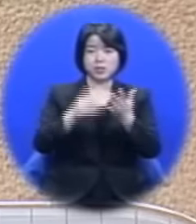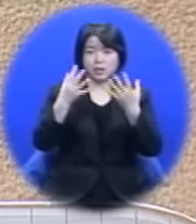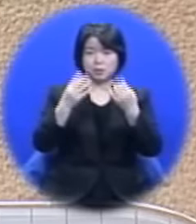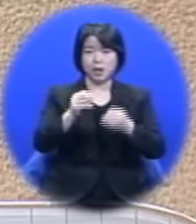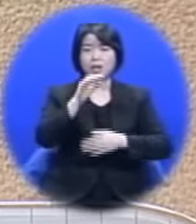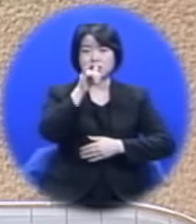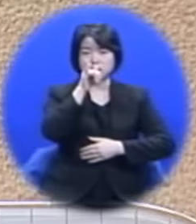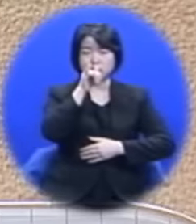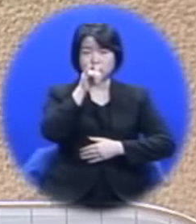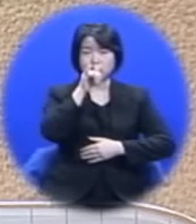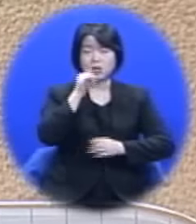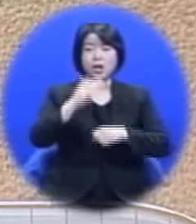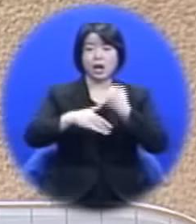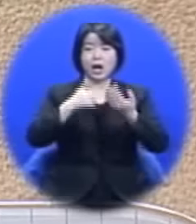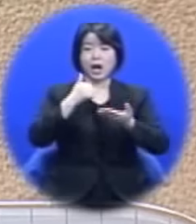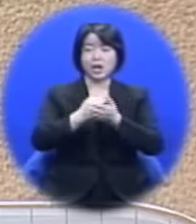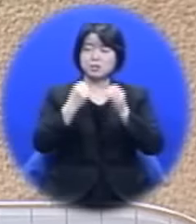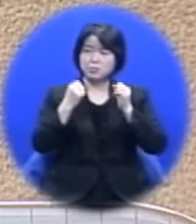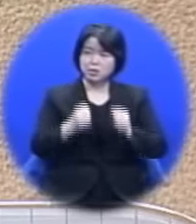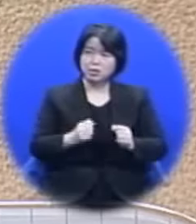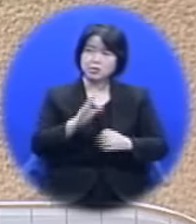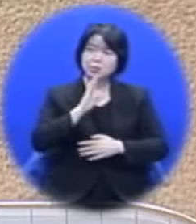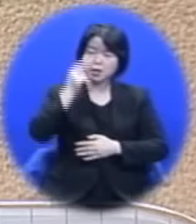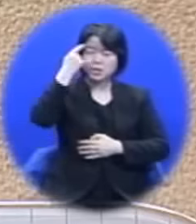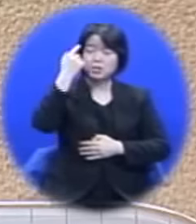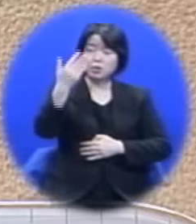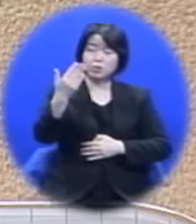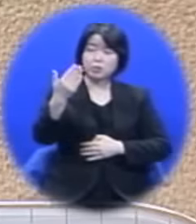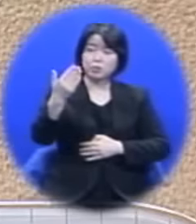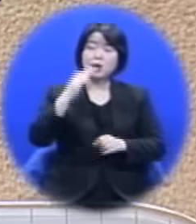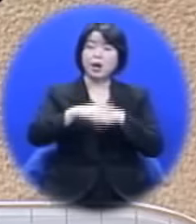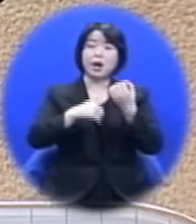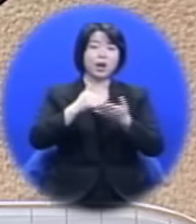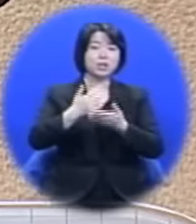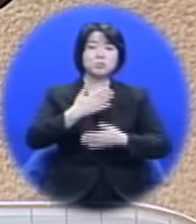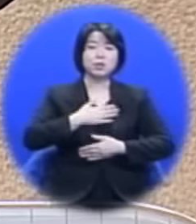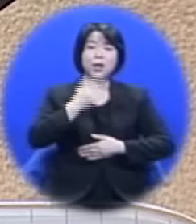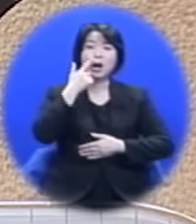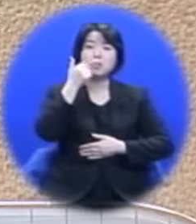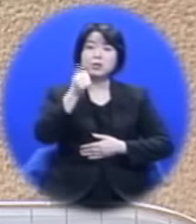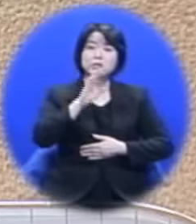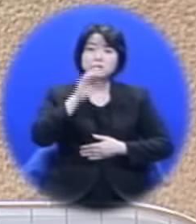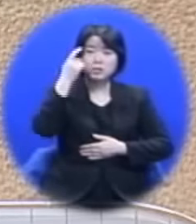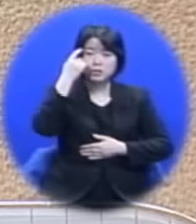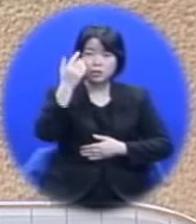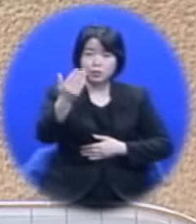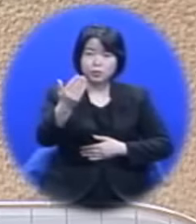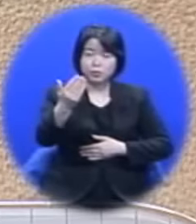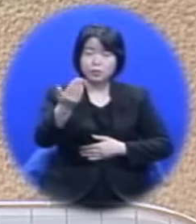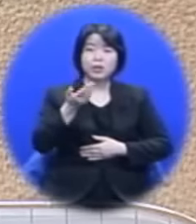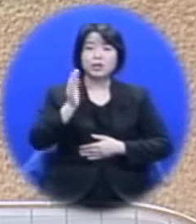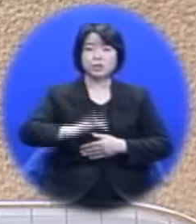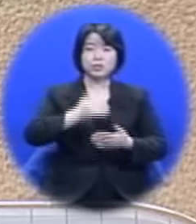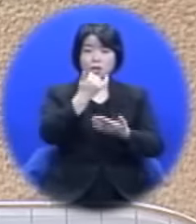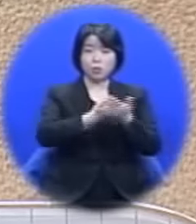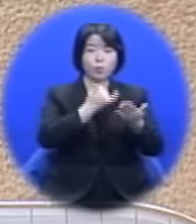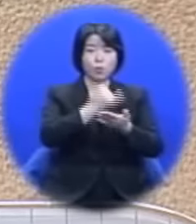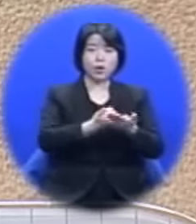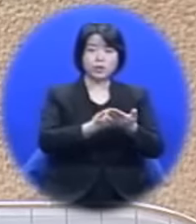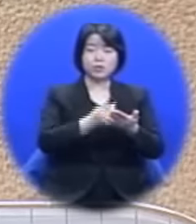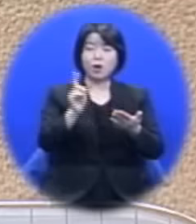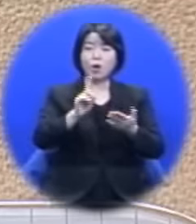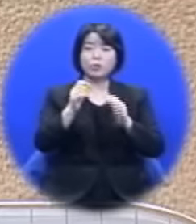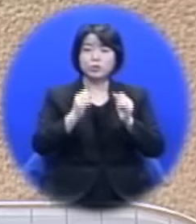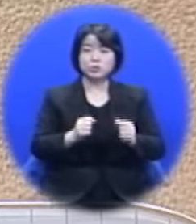많아요 하나님은 계시기는 해요 그분은 내 아버지시라 그런데 여러분 고아는 어떤 존재입니까 아버지가